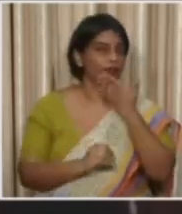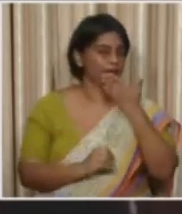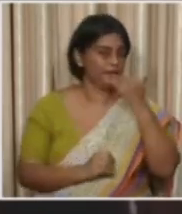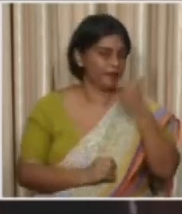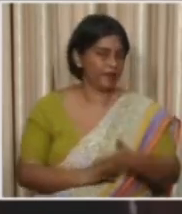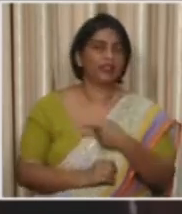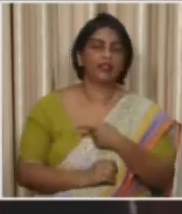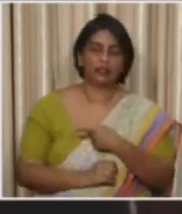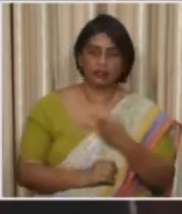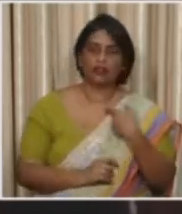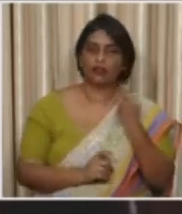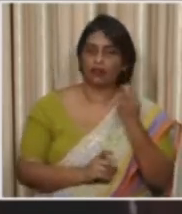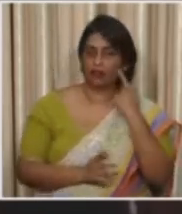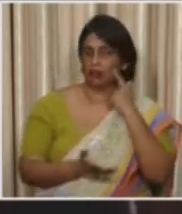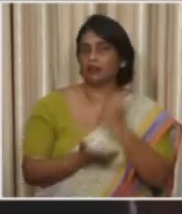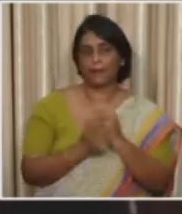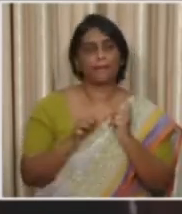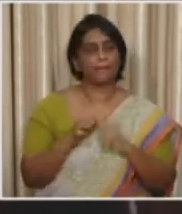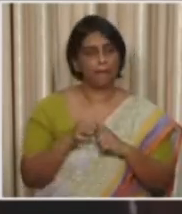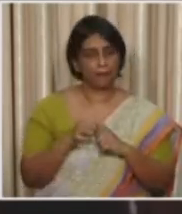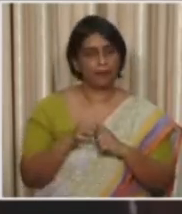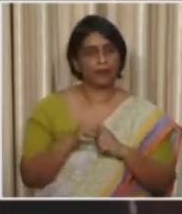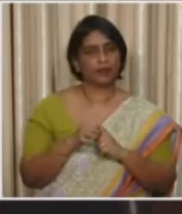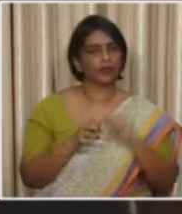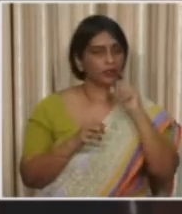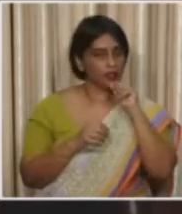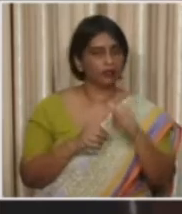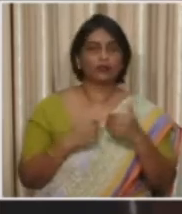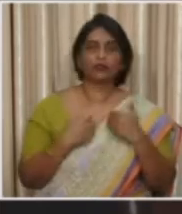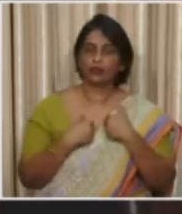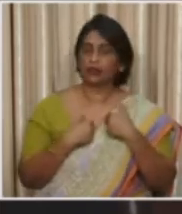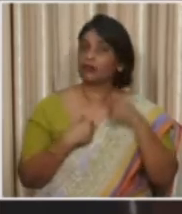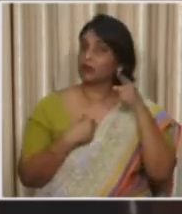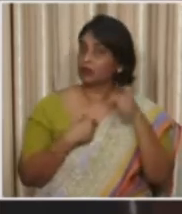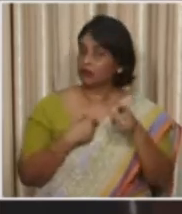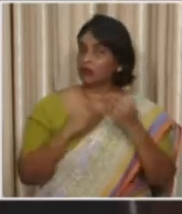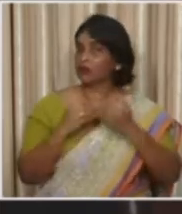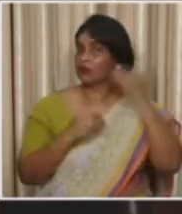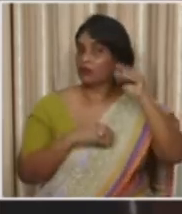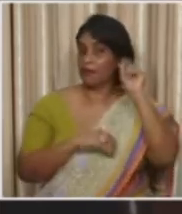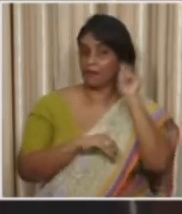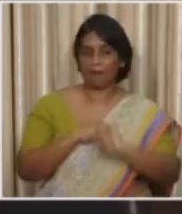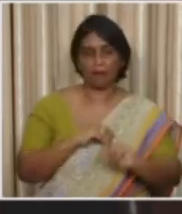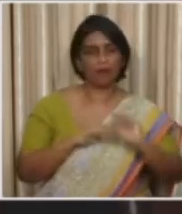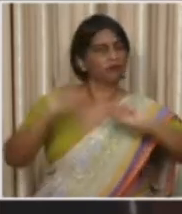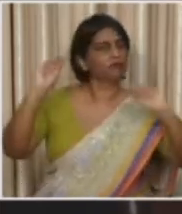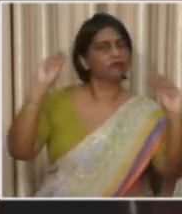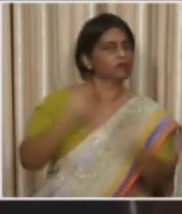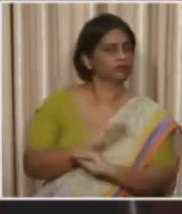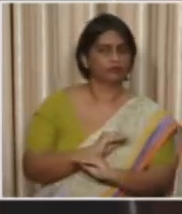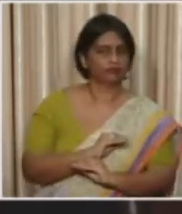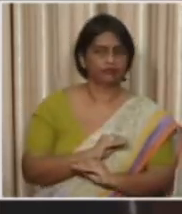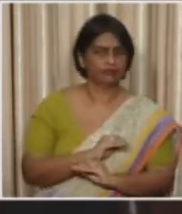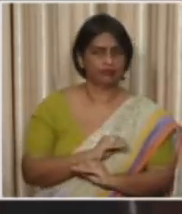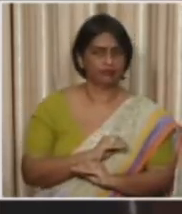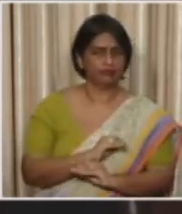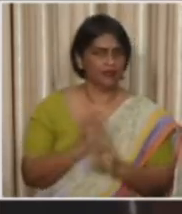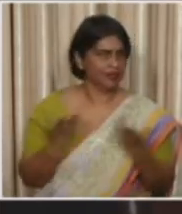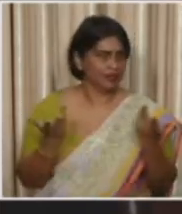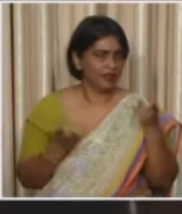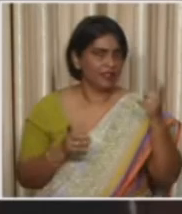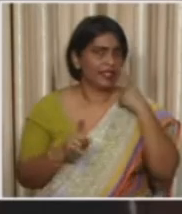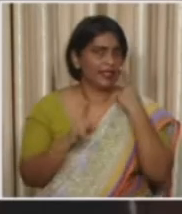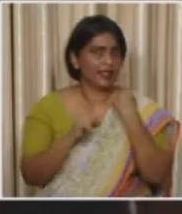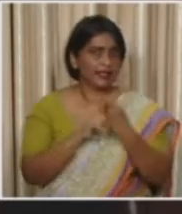අහන්නේ. අපි දන්නවා මේ ආර්ථික තත්ත්වයේ ප්‍රශ්නේ, ඇත්තරම අපට ඔබතුමාගේ අනාගත සැලසුමකට ඇතුළත් කරලා නැද්ද? මේ